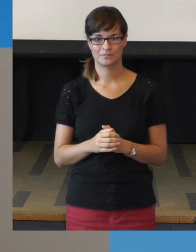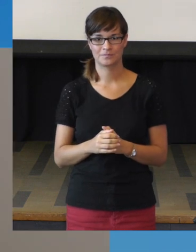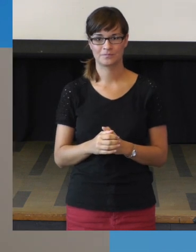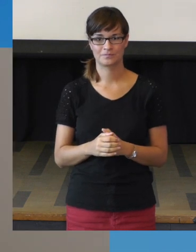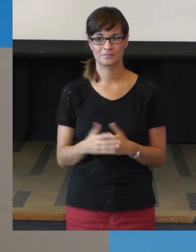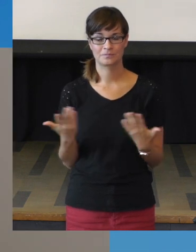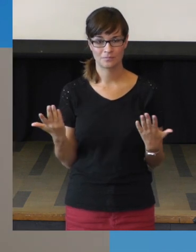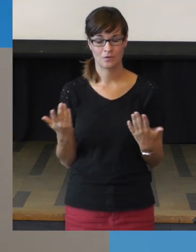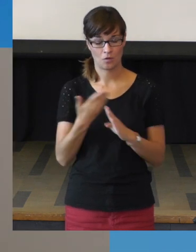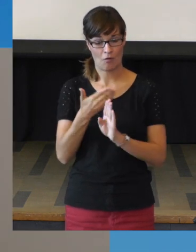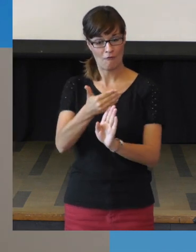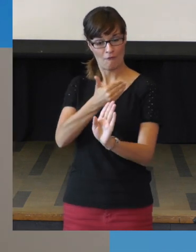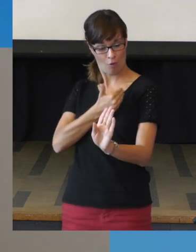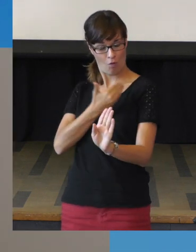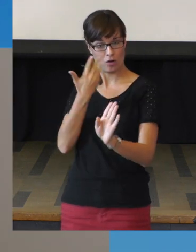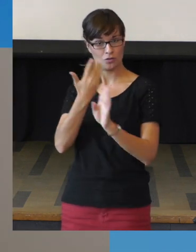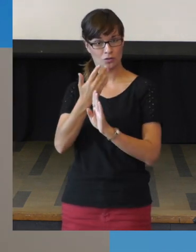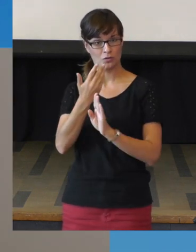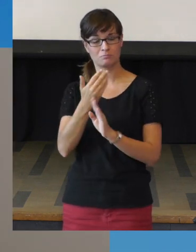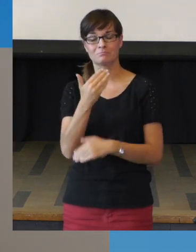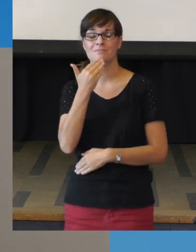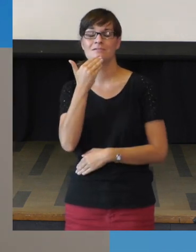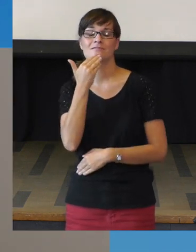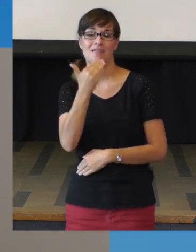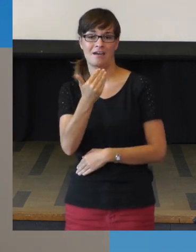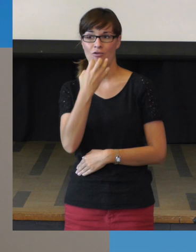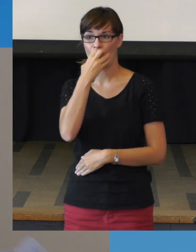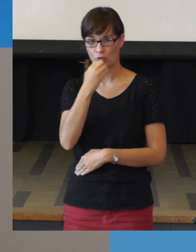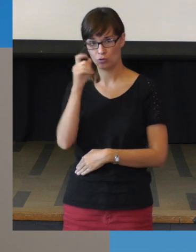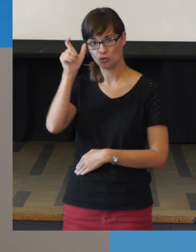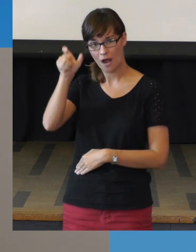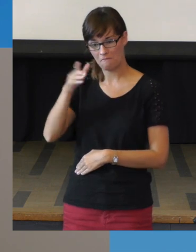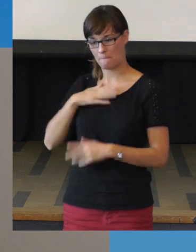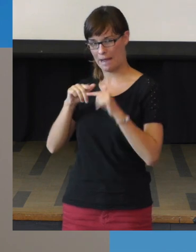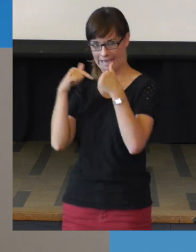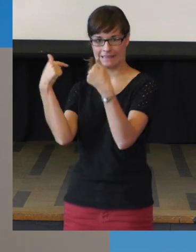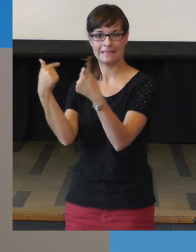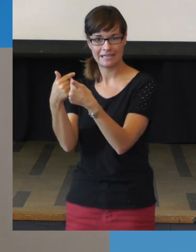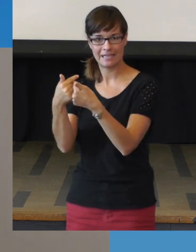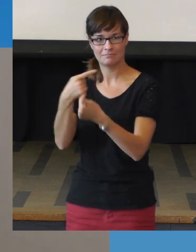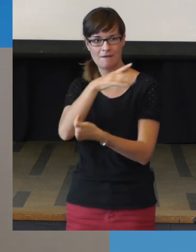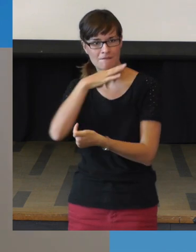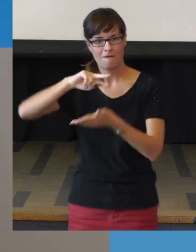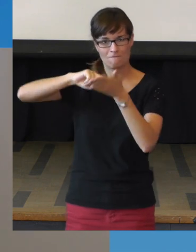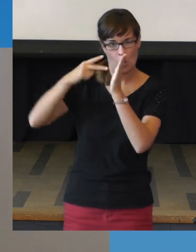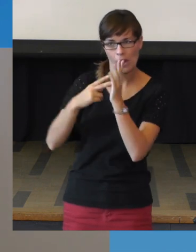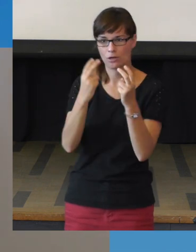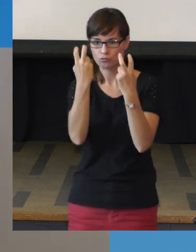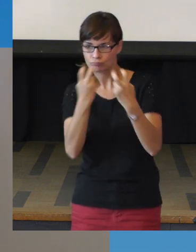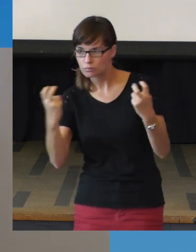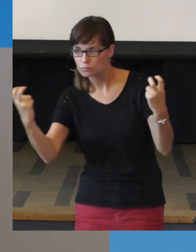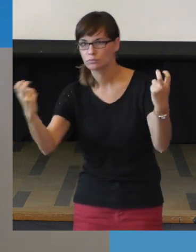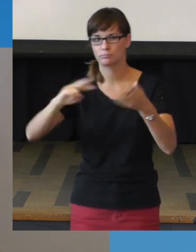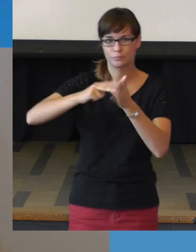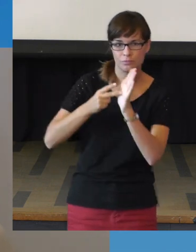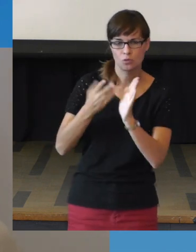wird, möchte ich schon auch noch Dankeschön sagen meinem Team, das hier so herrlich vorbereitet hat, wie jedes Mal und